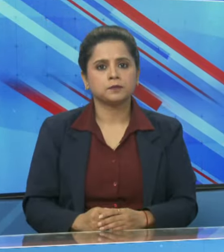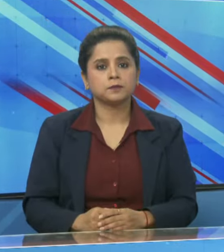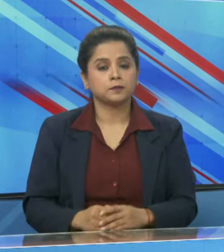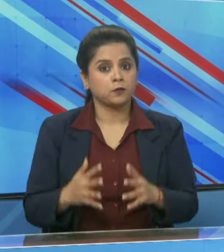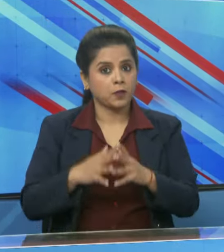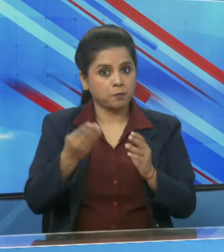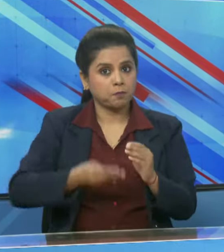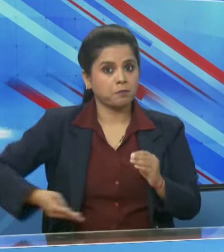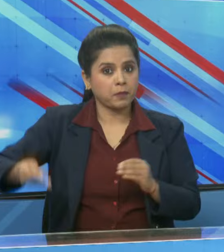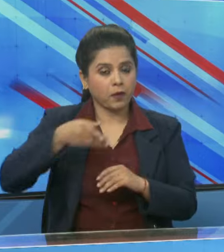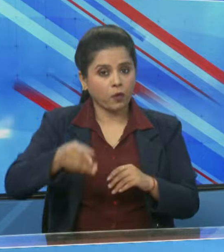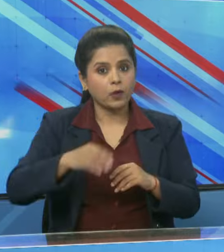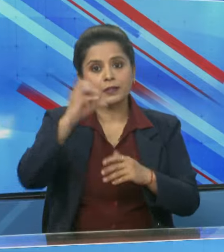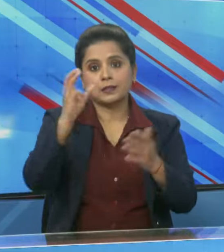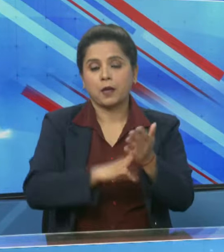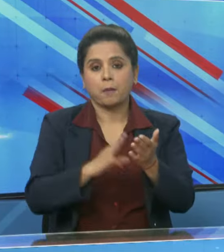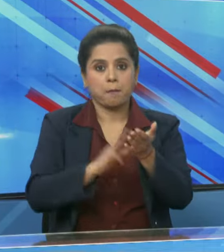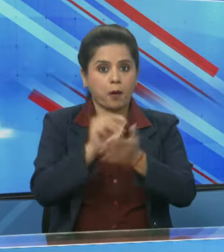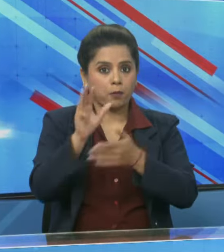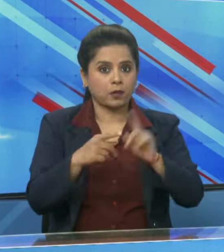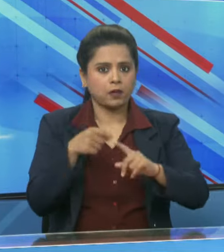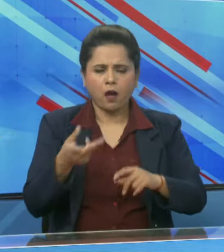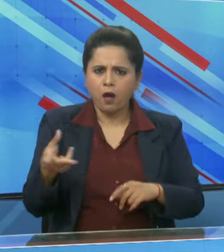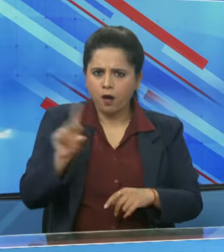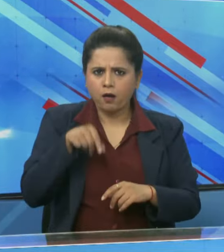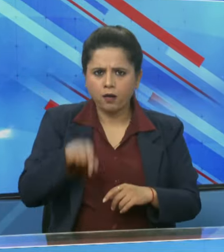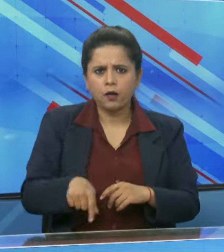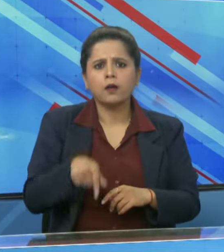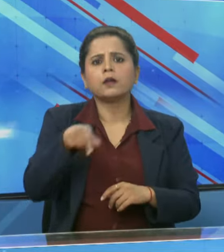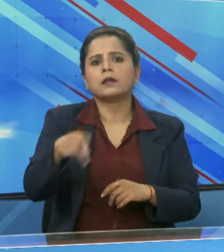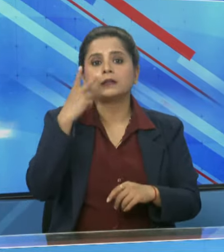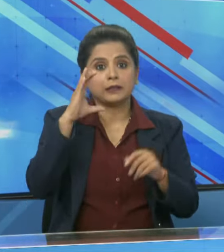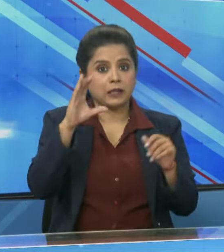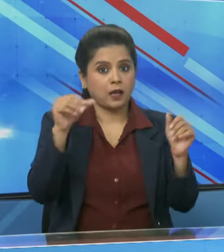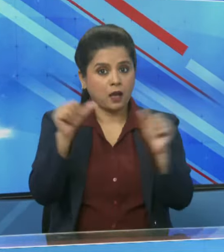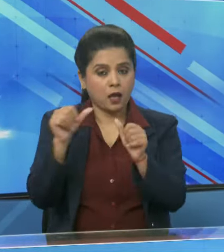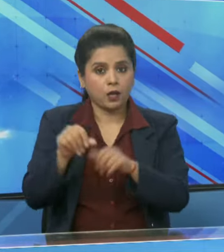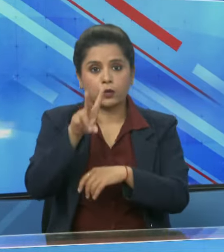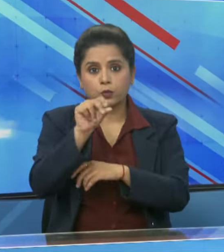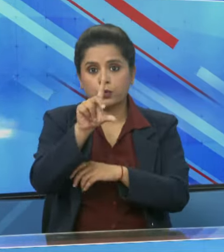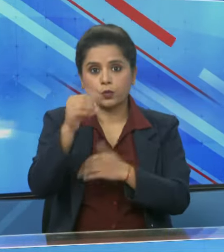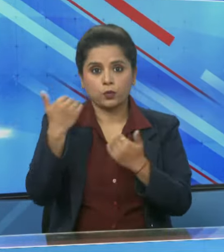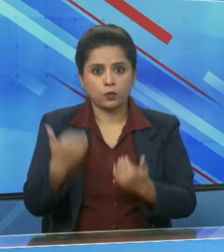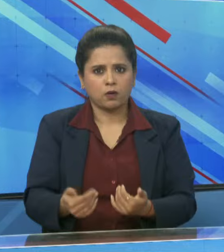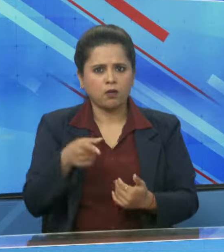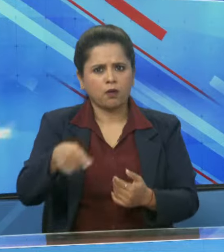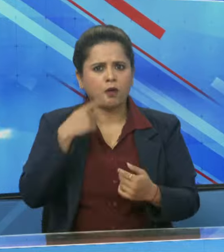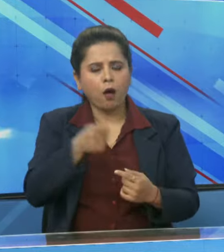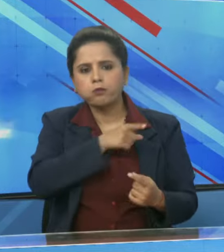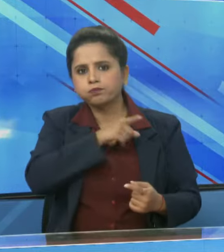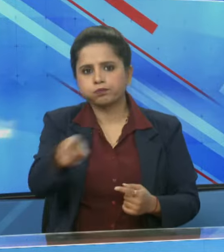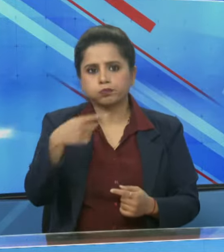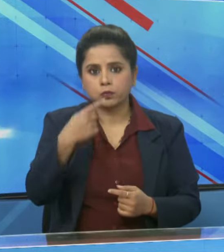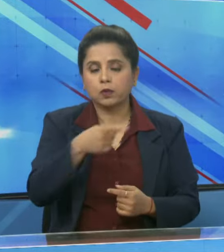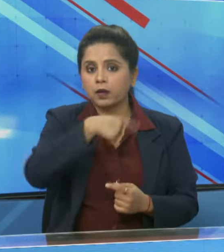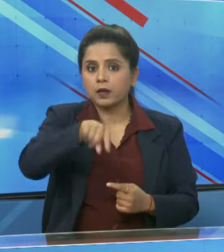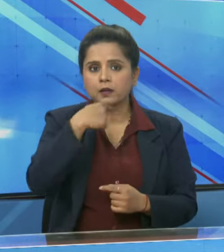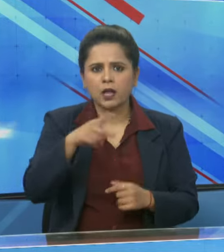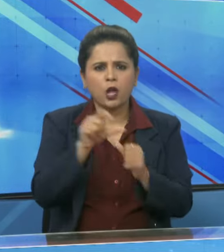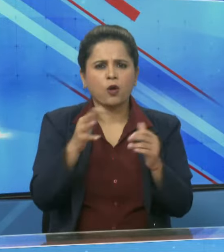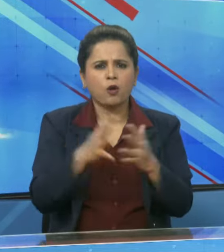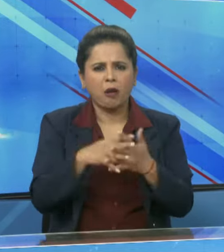पश्चिम बंगाल की मुख्यमंत्री ममता बनर्जी ने एक बार फिर नागरिकता संशोधन अधिनियम 2019 को लेकर हमला बोला। उन्होंने कानून की